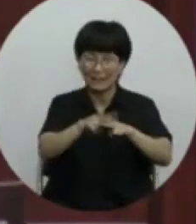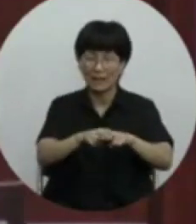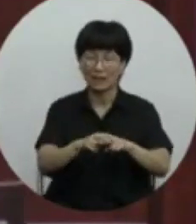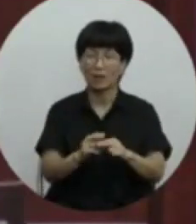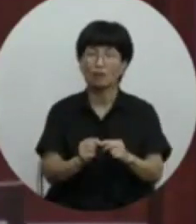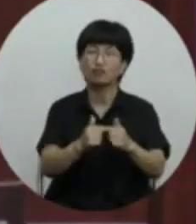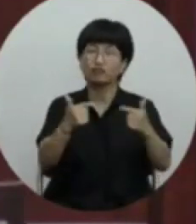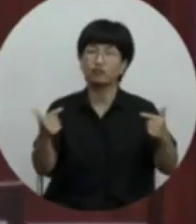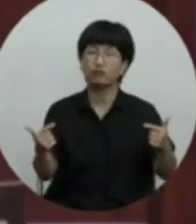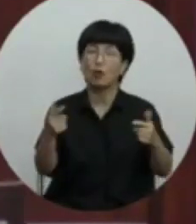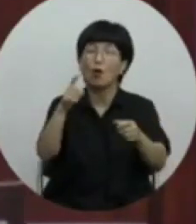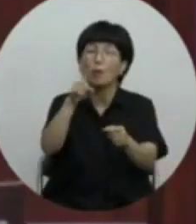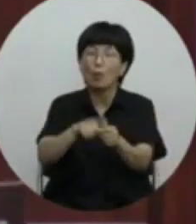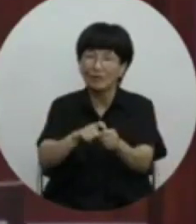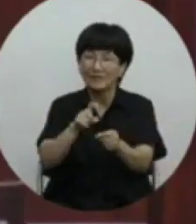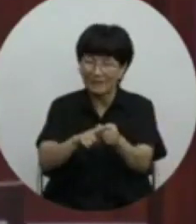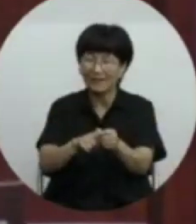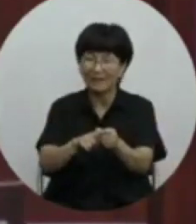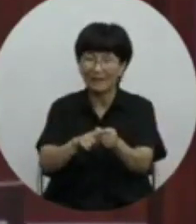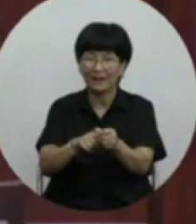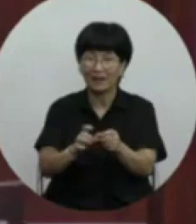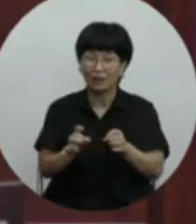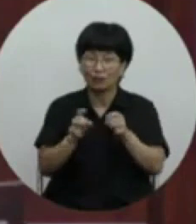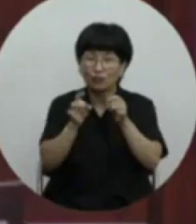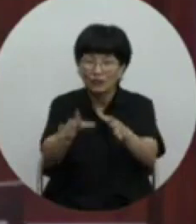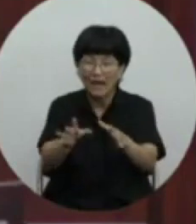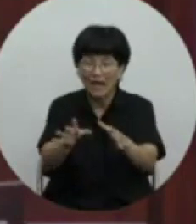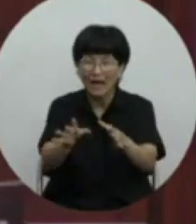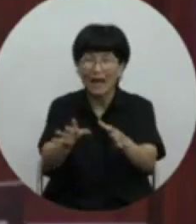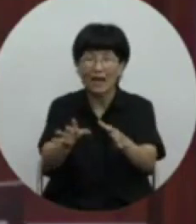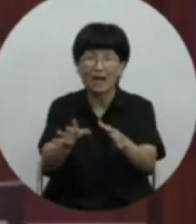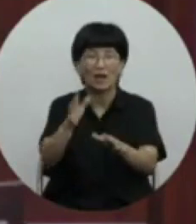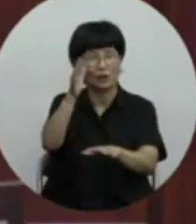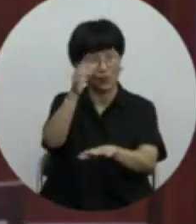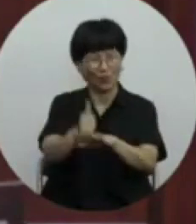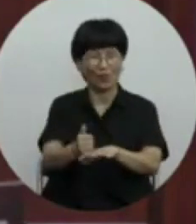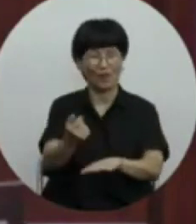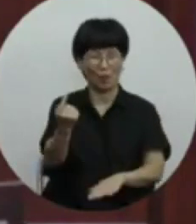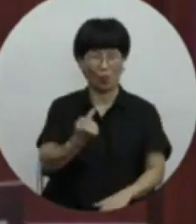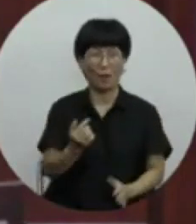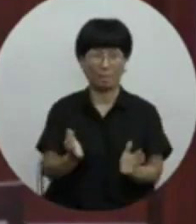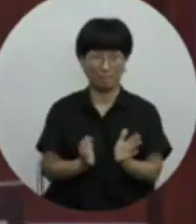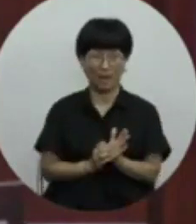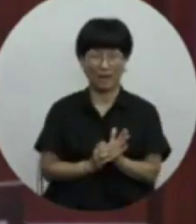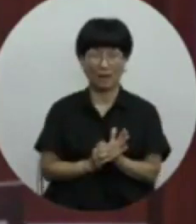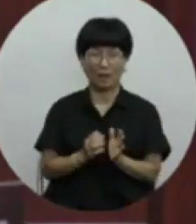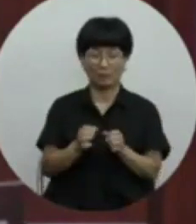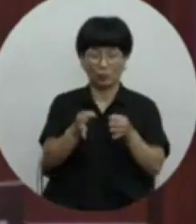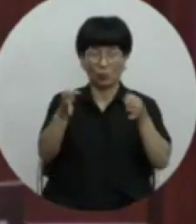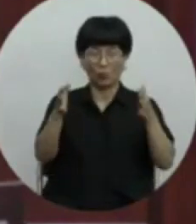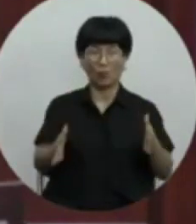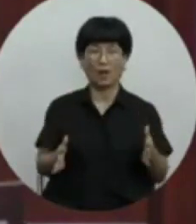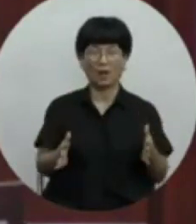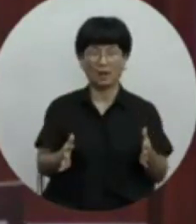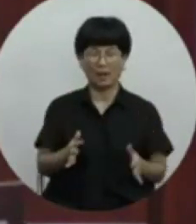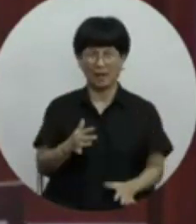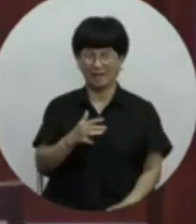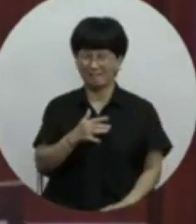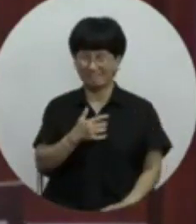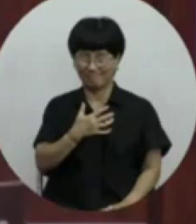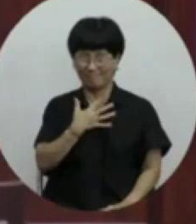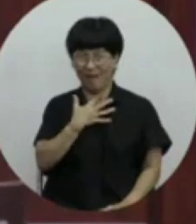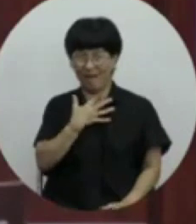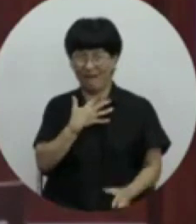있는 신산업체 투자 유치의 성과를 얻었습니다. 그동안 혐오시설로